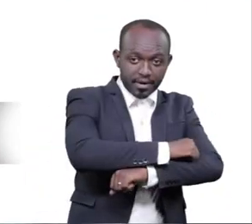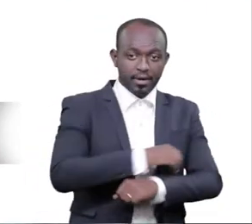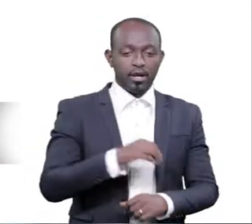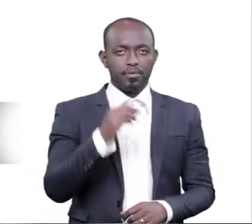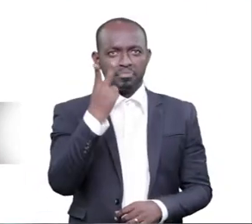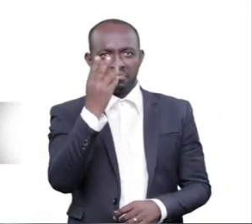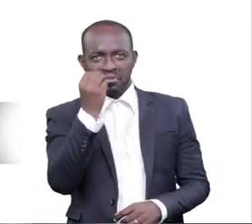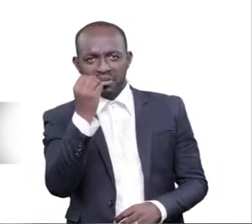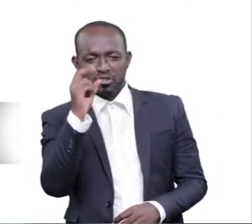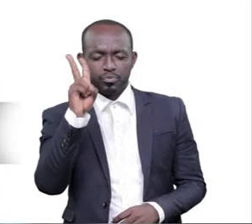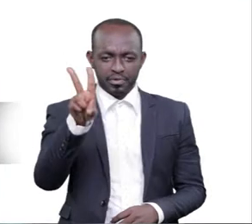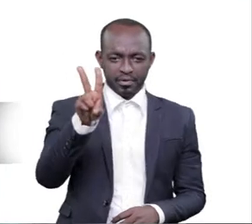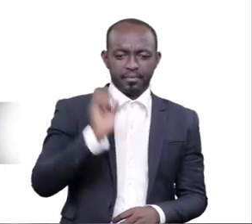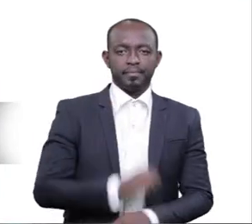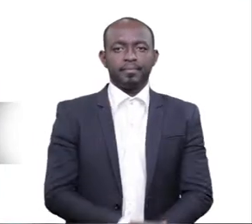2012